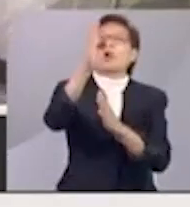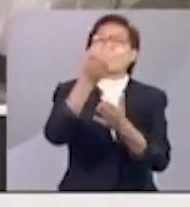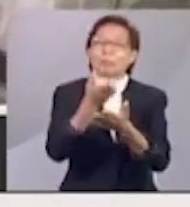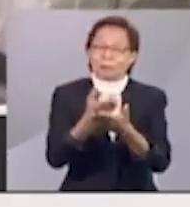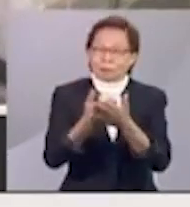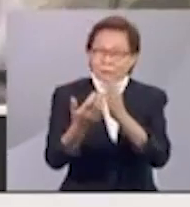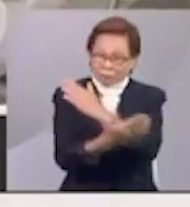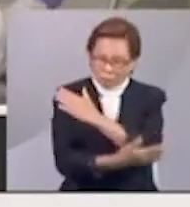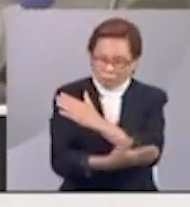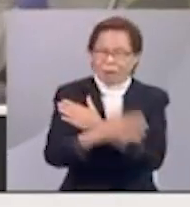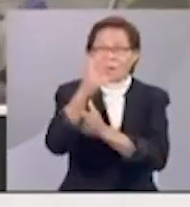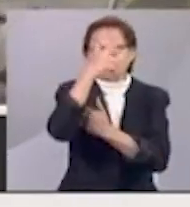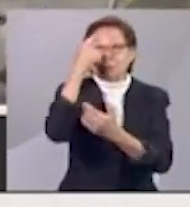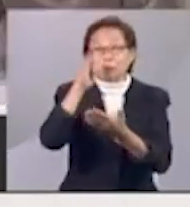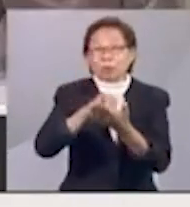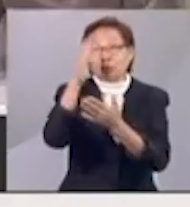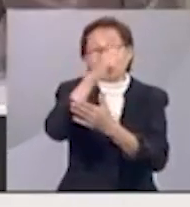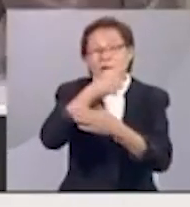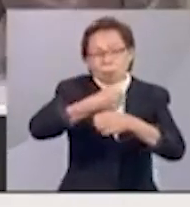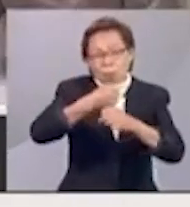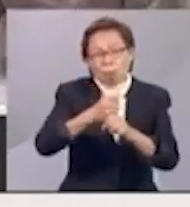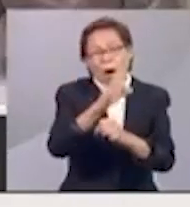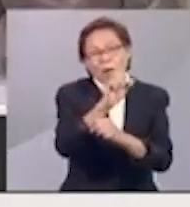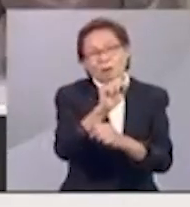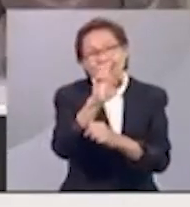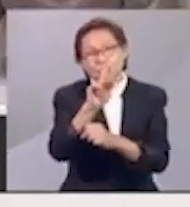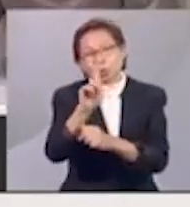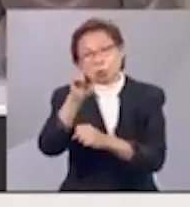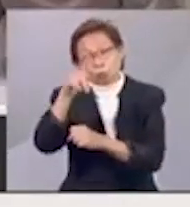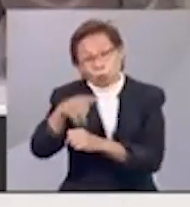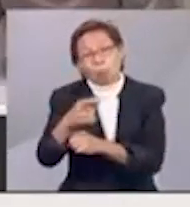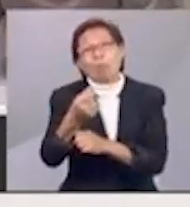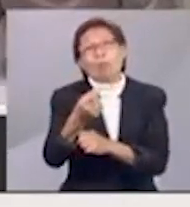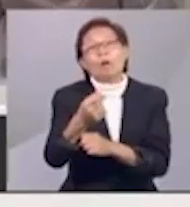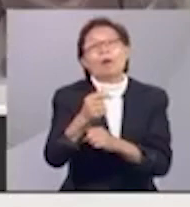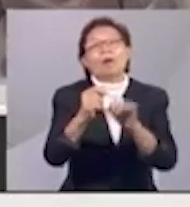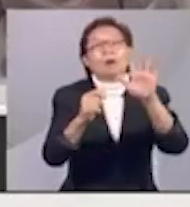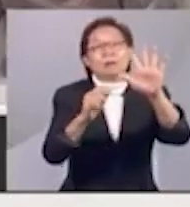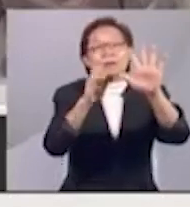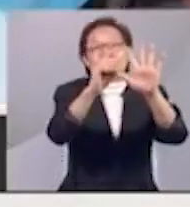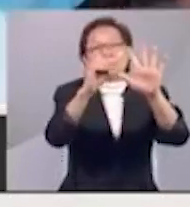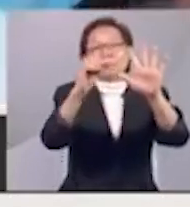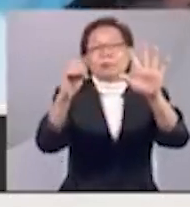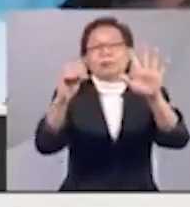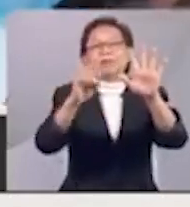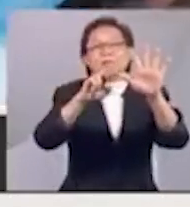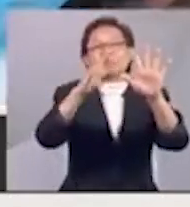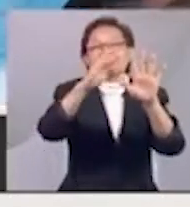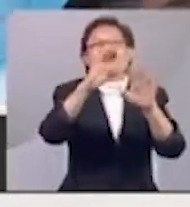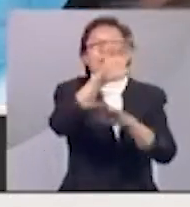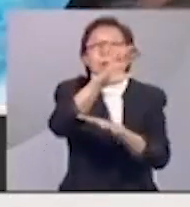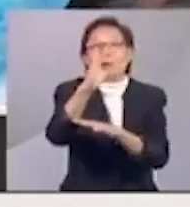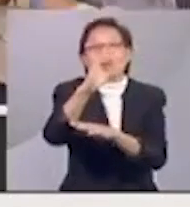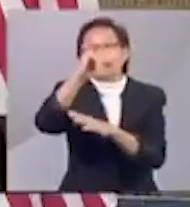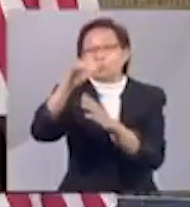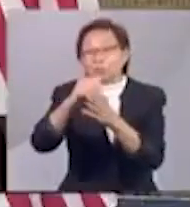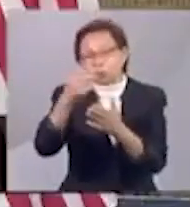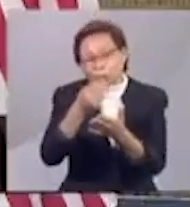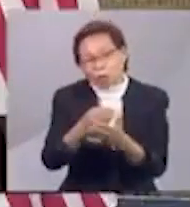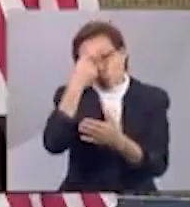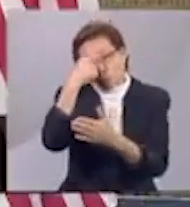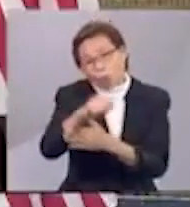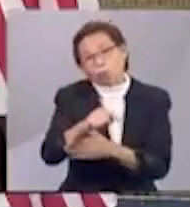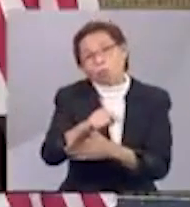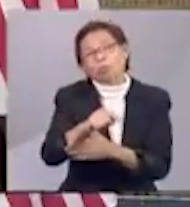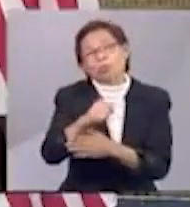Hai sombong ini kerajaan akan menerbitkan sukuk prihatin bernilai 500000000 Ringgit bagi menit